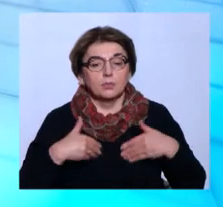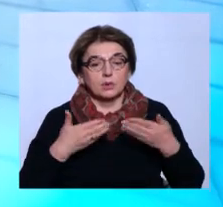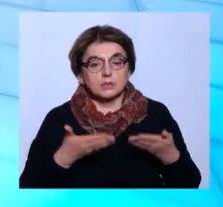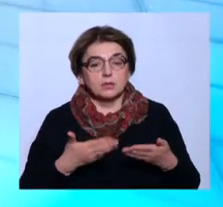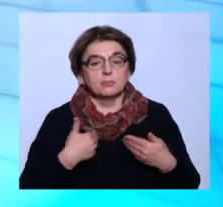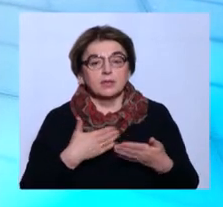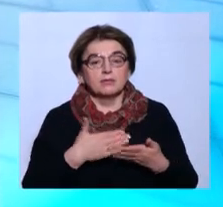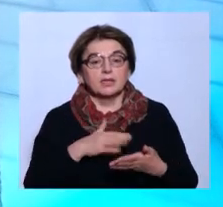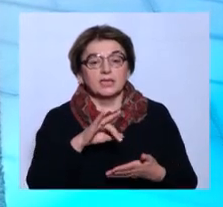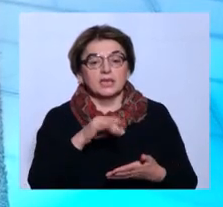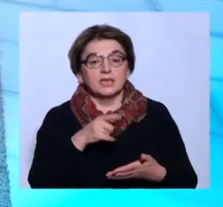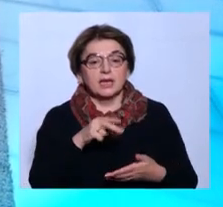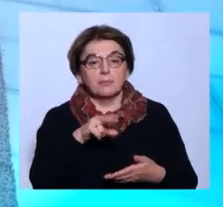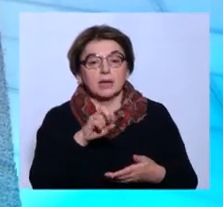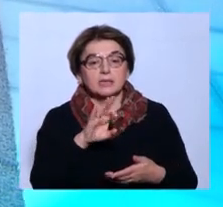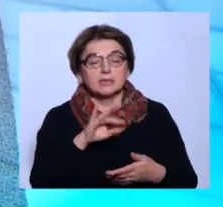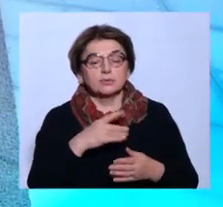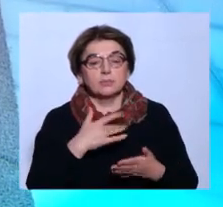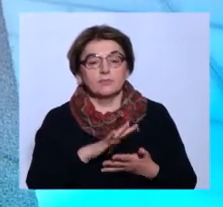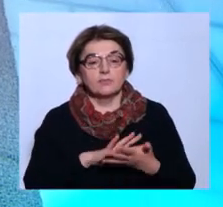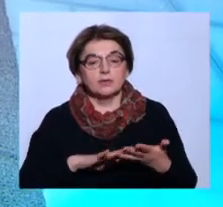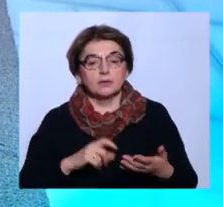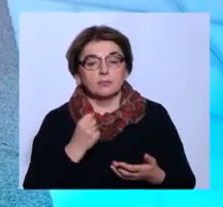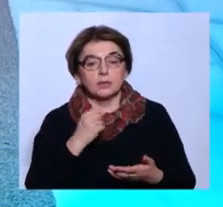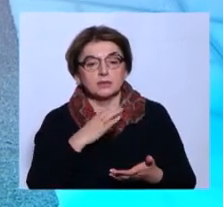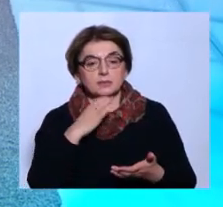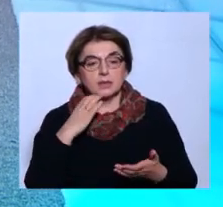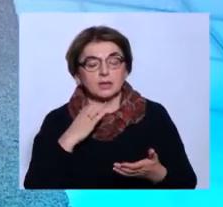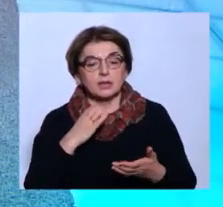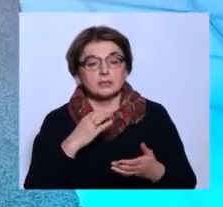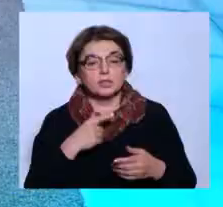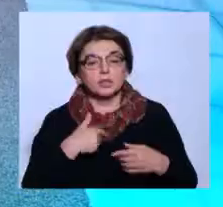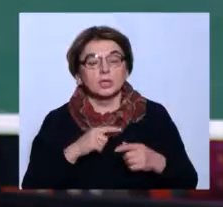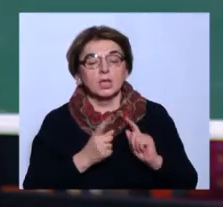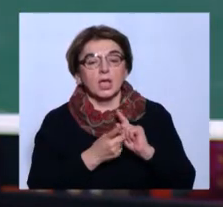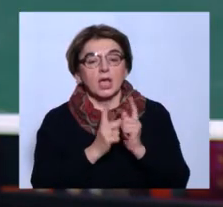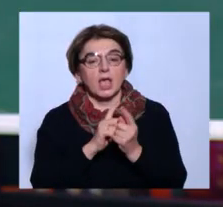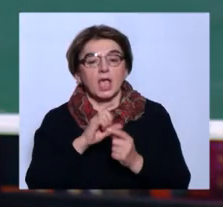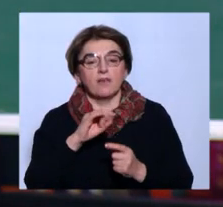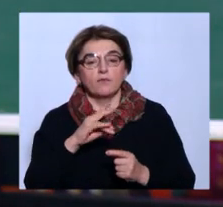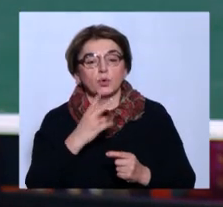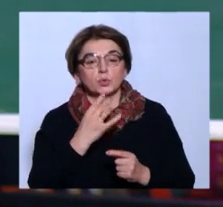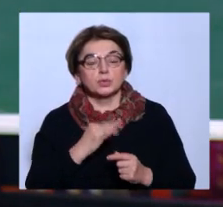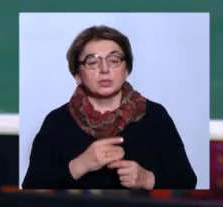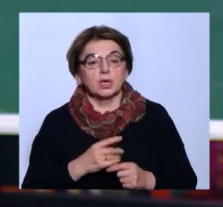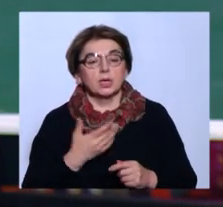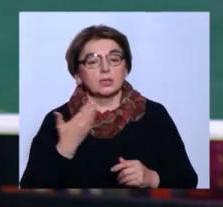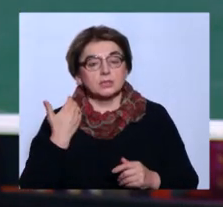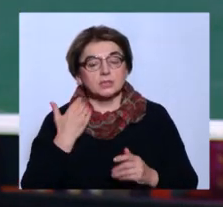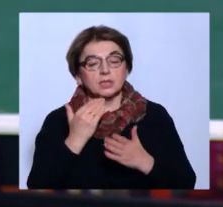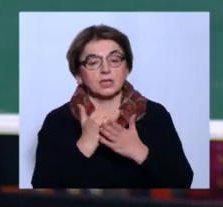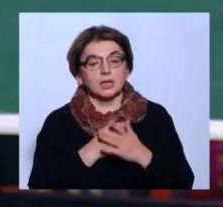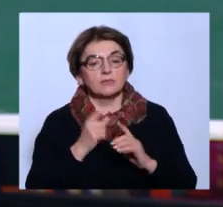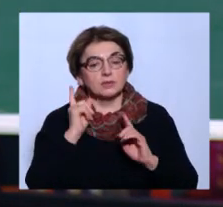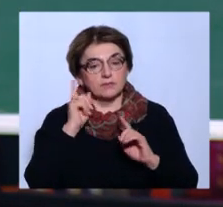მოგესალმებით, მე გახლავართ ინგა პაქსაშვილი და მე ვაგრძელებ მე-11 კლასის მასალას თემით ევოლუცია. Როგორც წინა